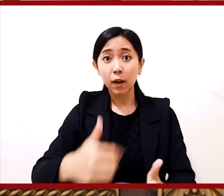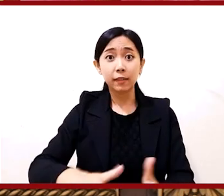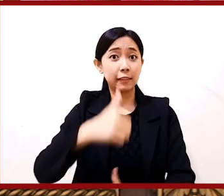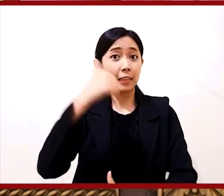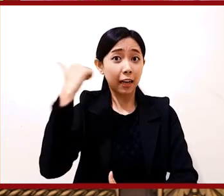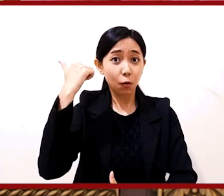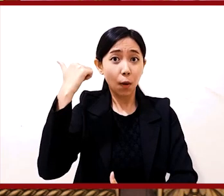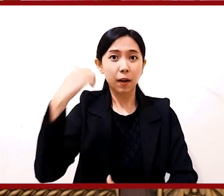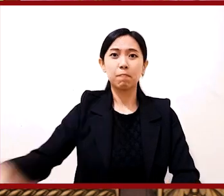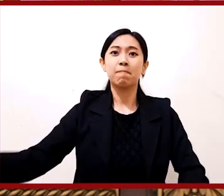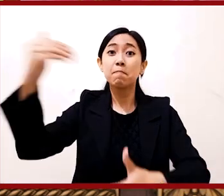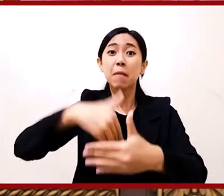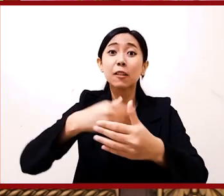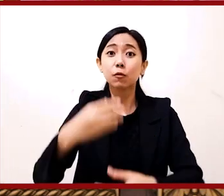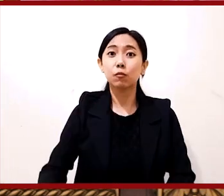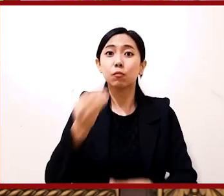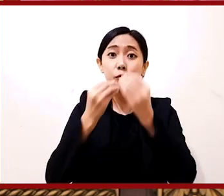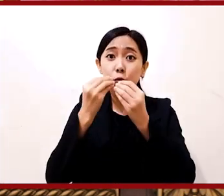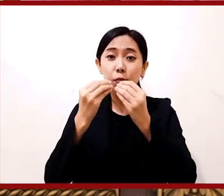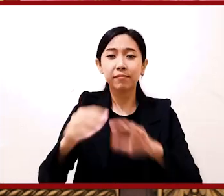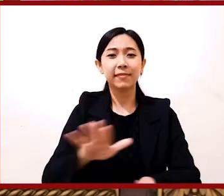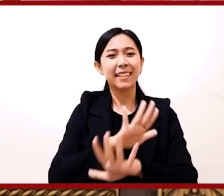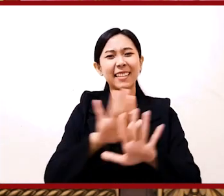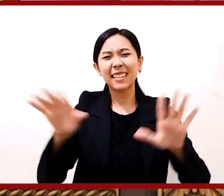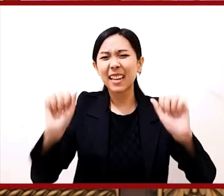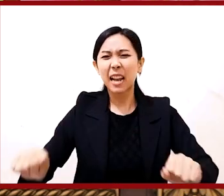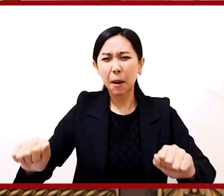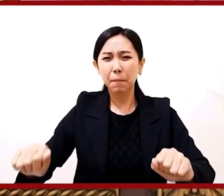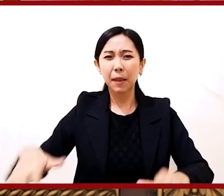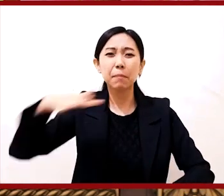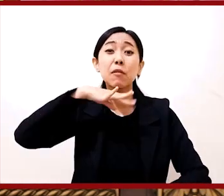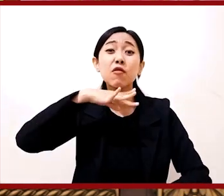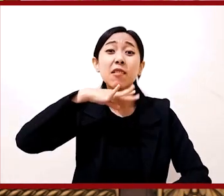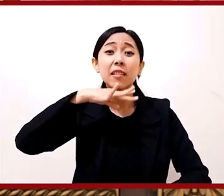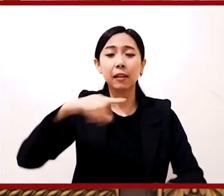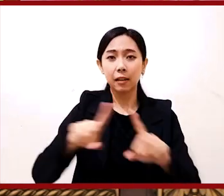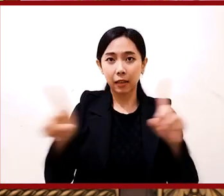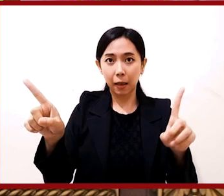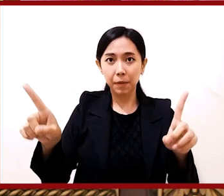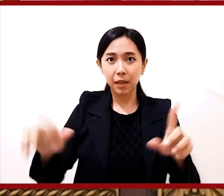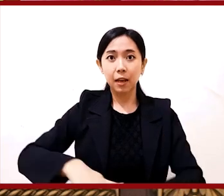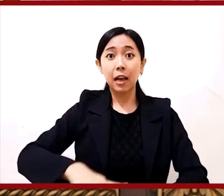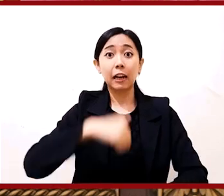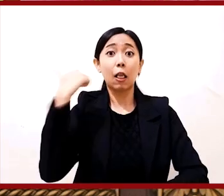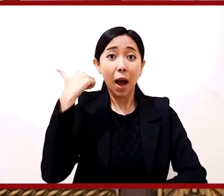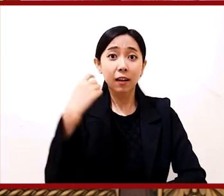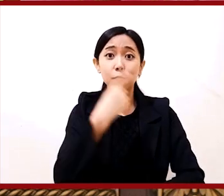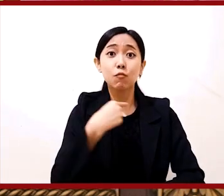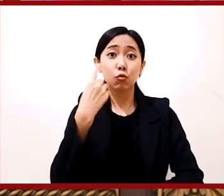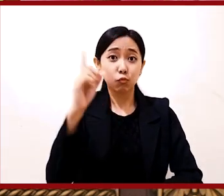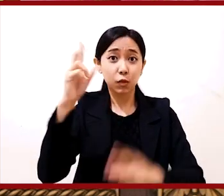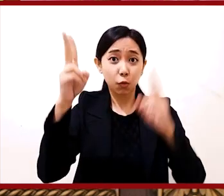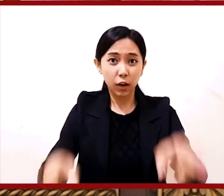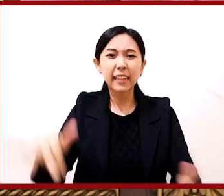dari luar yang masuk ke dalam seseorang tidak dapat menajiskannya, tetapi apa yang keluar dari